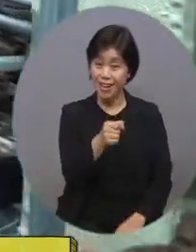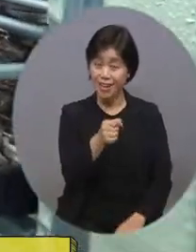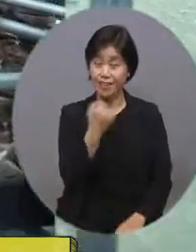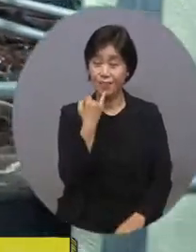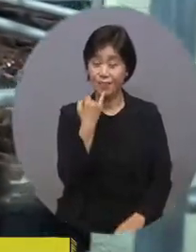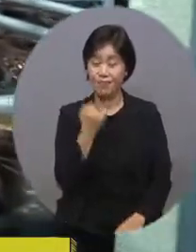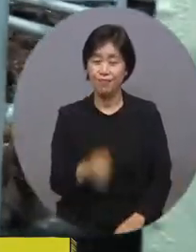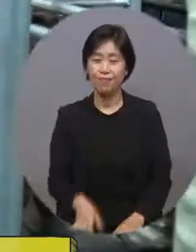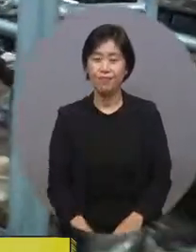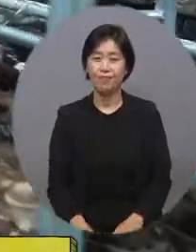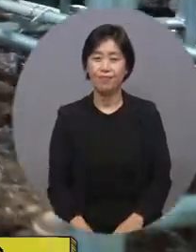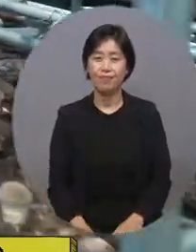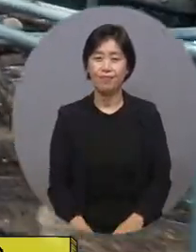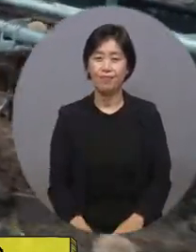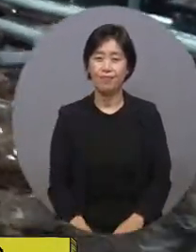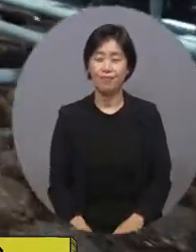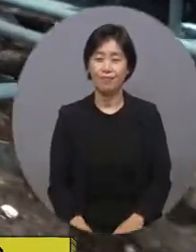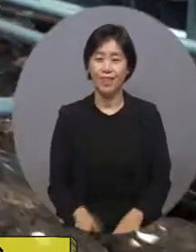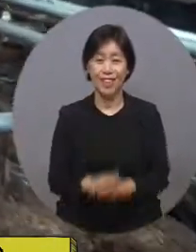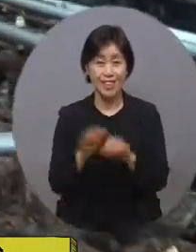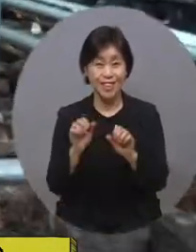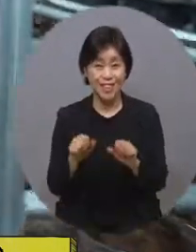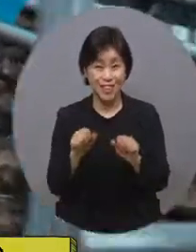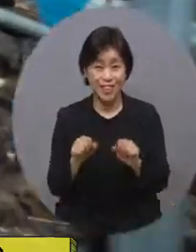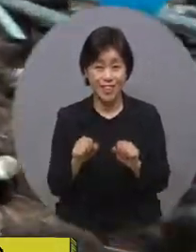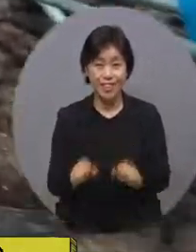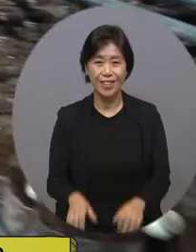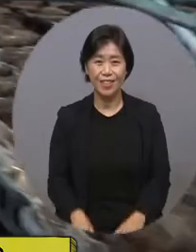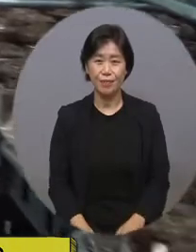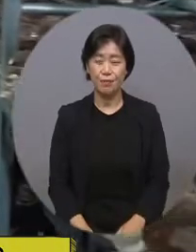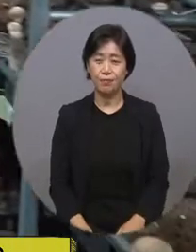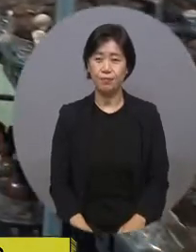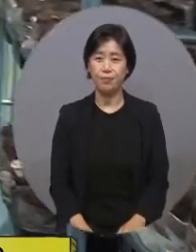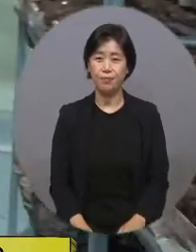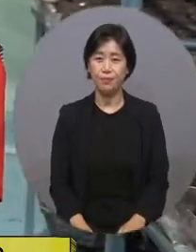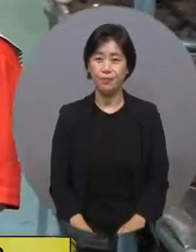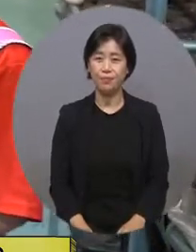보도록 하겠습니다. 안녕하세요.